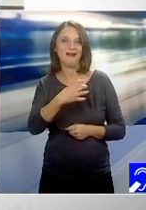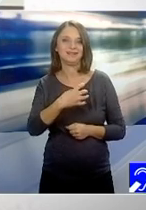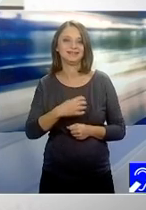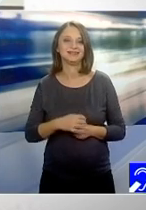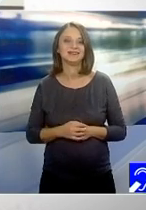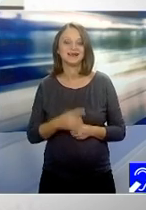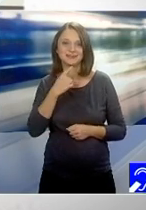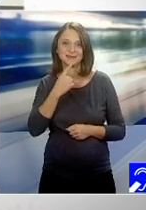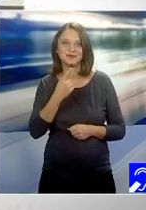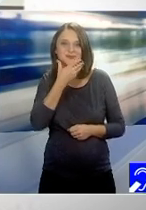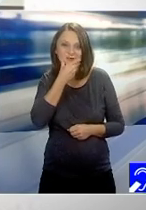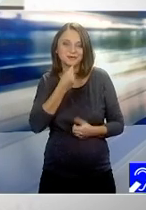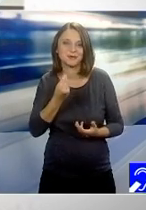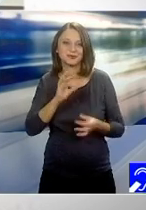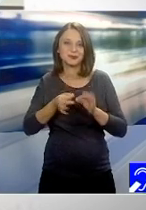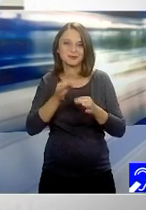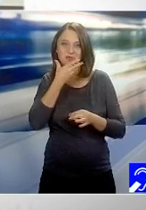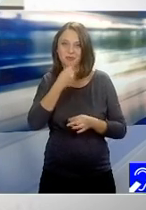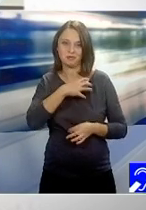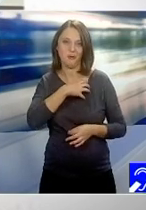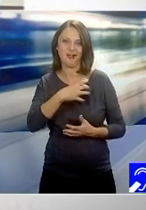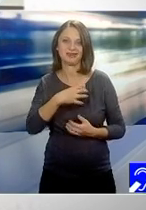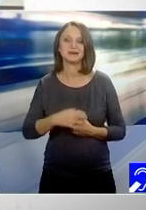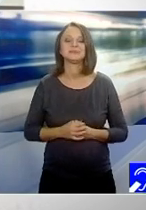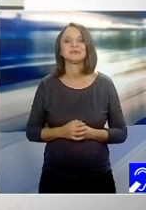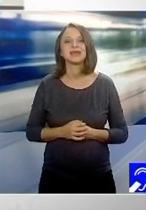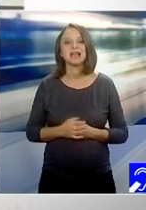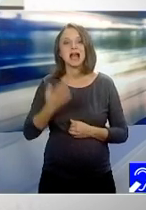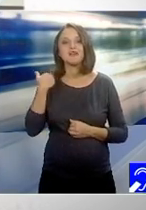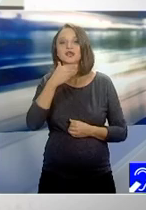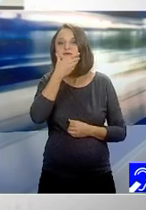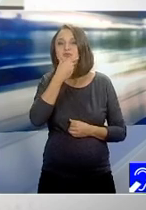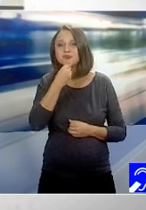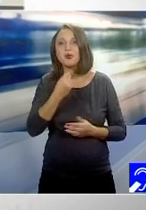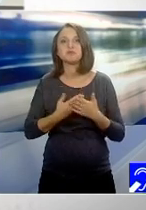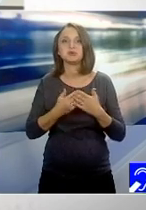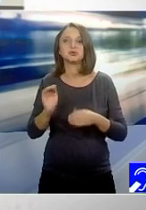să o descriu așa frumos, extrem de frumoasă pentru copii.